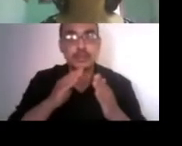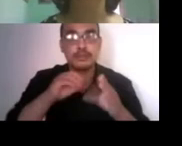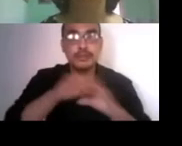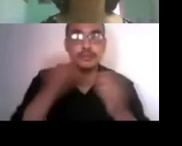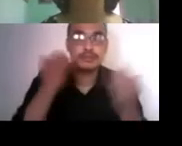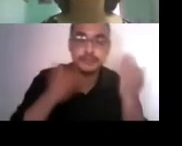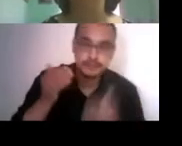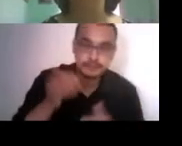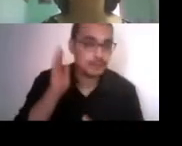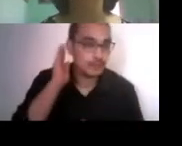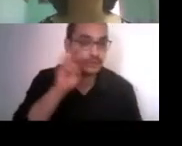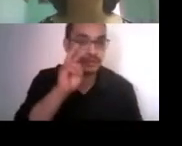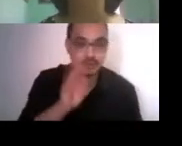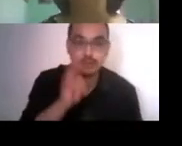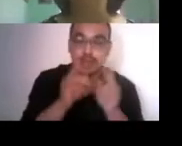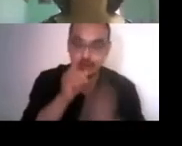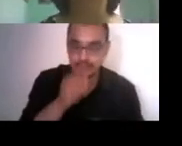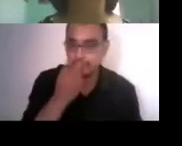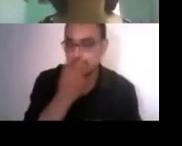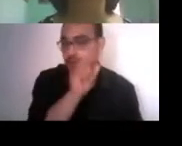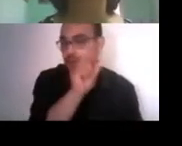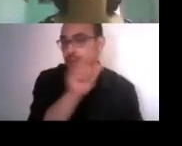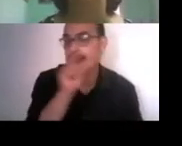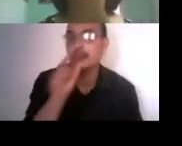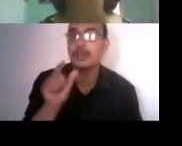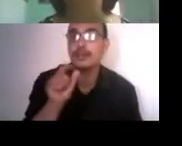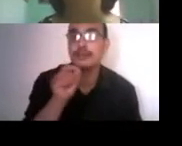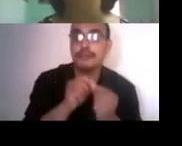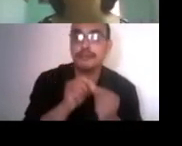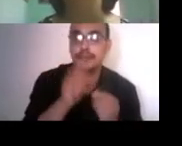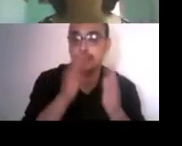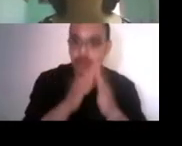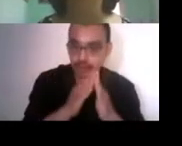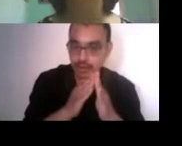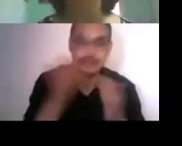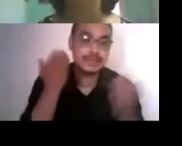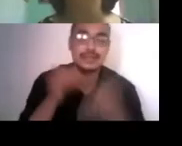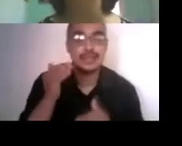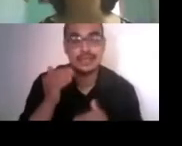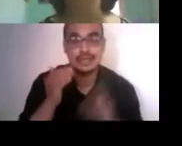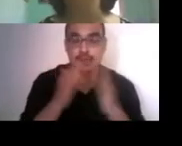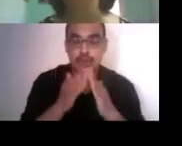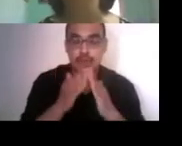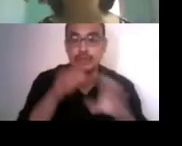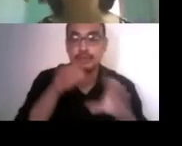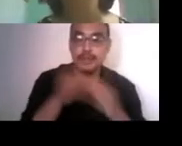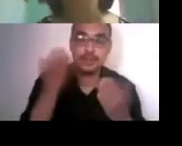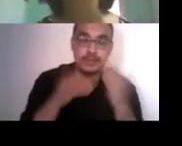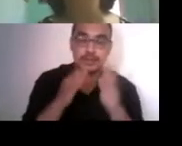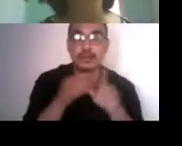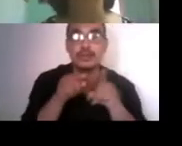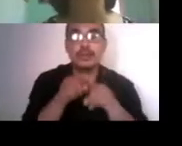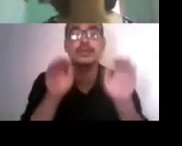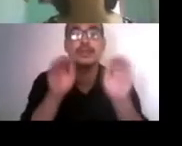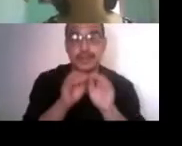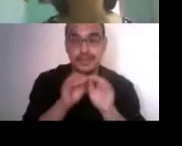हामीले सुनिरहेकै कुरा हो होइन, दुईवटा शब्दबाट बनिरहेको छ, एउटा घर र एउटा हिंसा होइन। घरेलु भनेपछि घरसँग सम्बन्धित होइन,